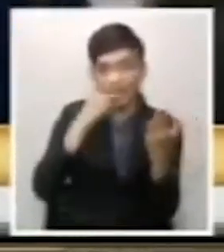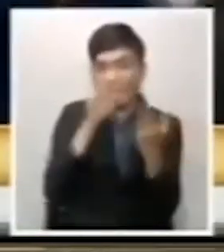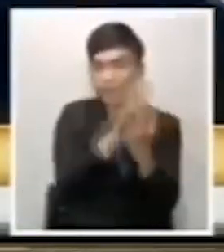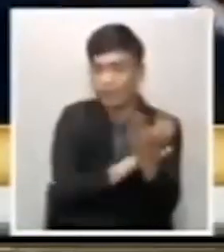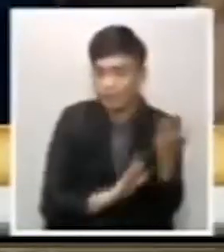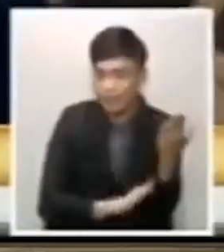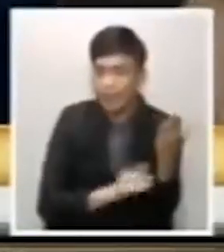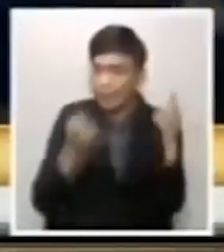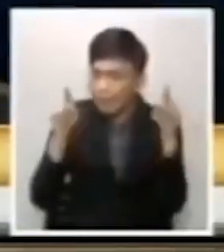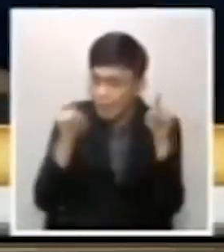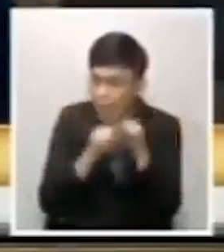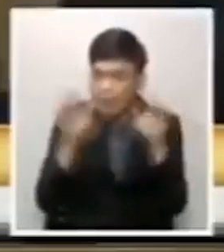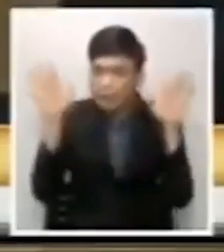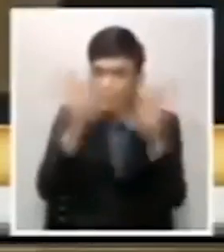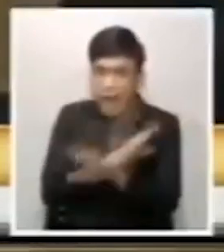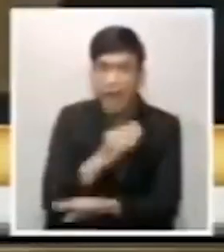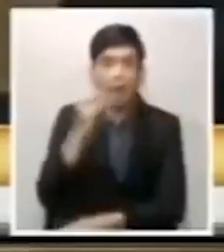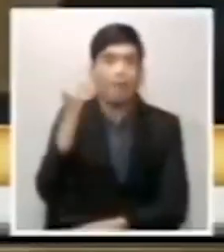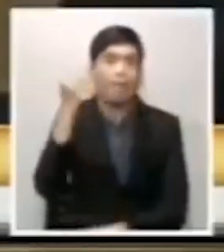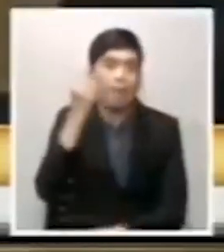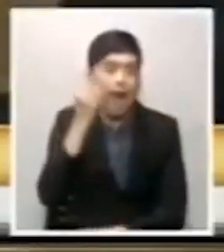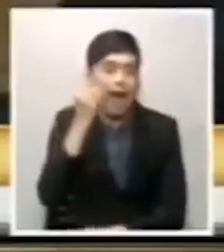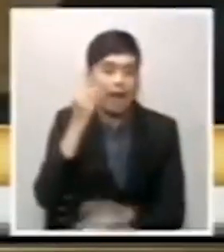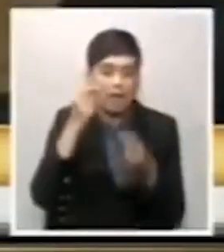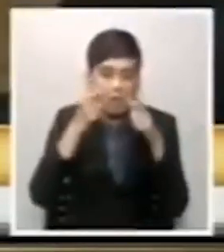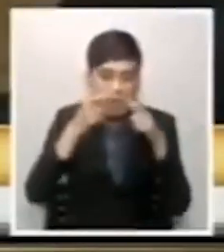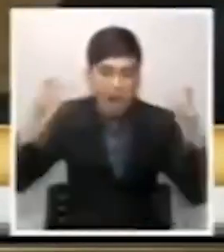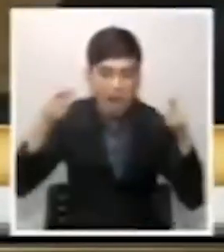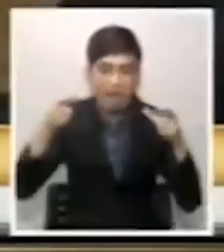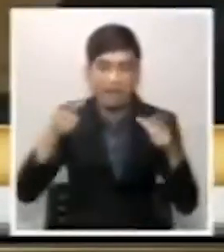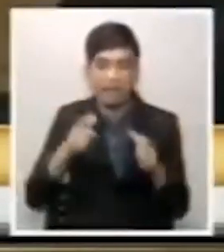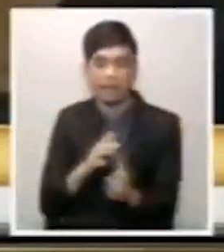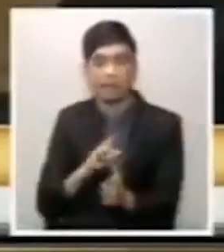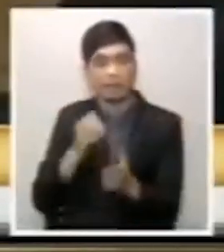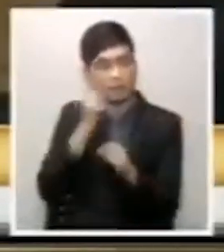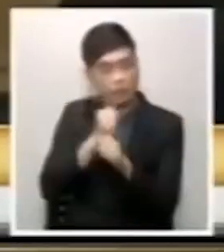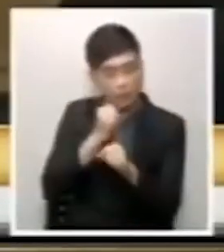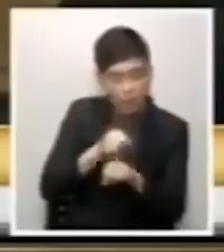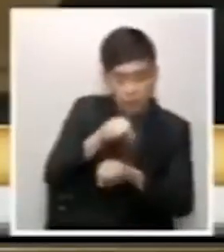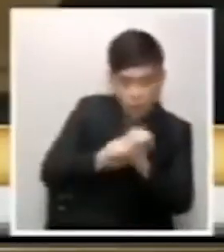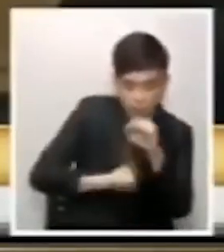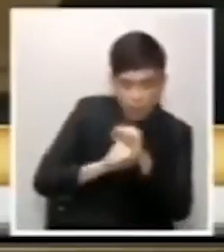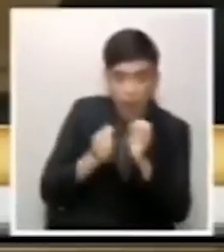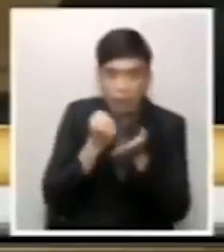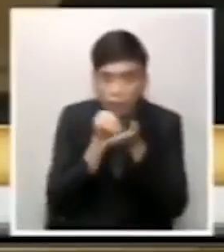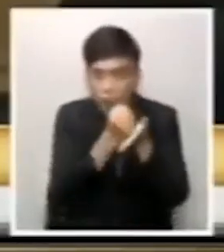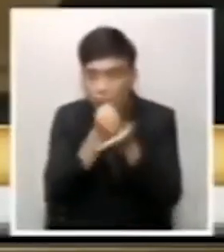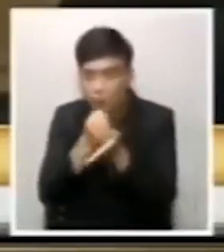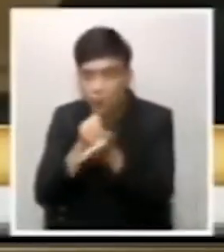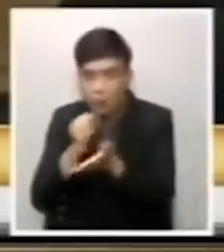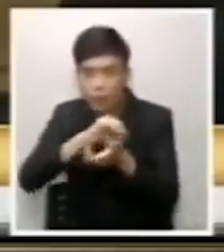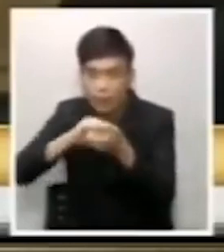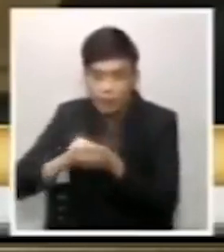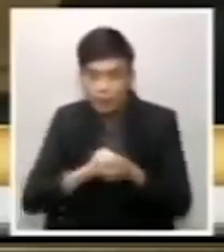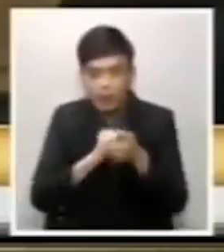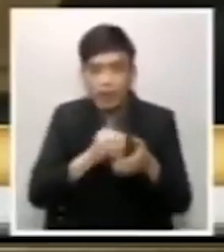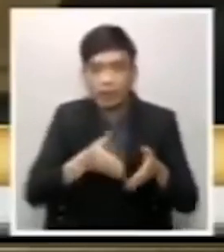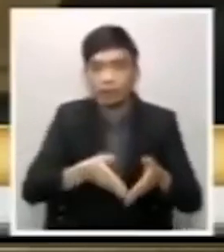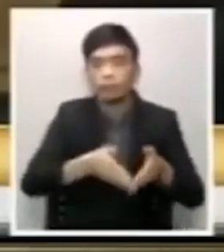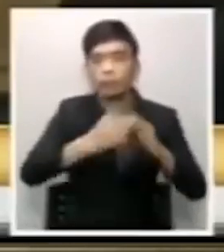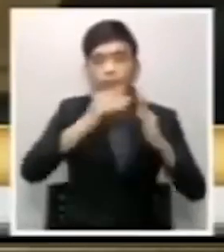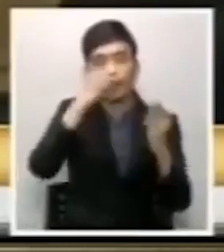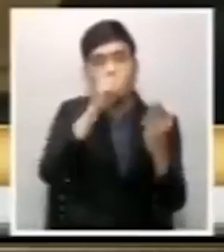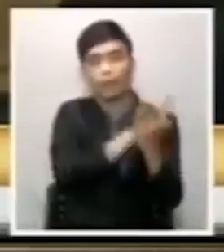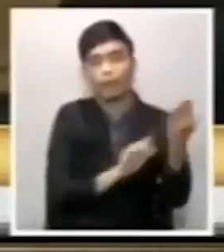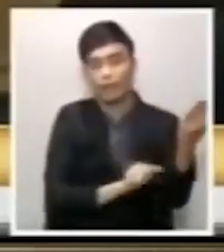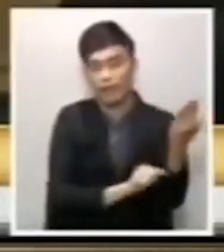มือนบ้านของเราอันหลังใหญ่ที่เราใช้น้ำพักน้ำแรงในการสร้างขึ้นมาแต่วันนี้ผมมีความจริงที่ต้องเรียนด้วยความเคารพว่